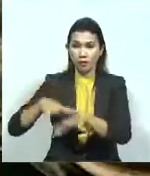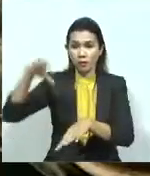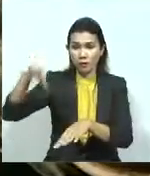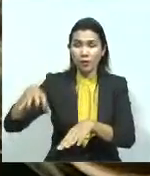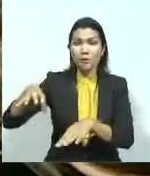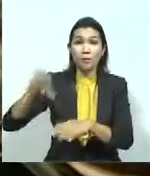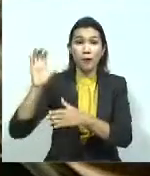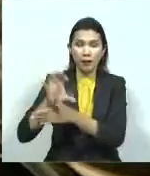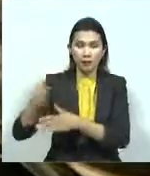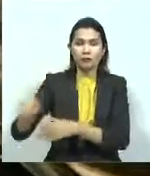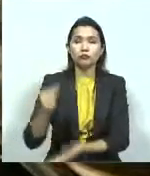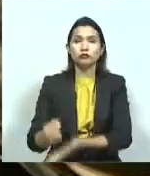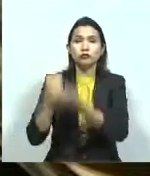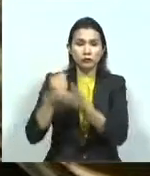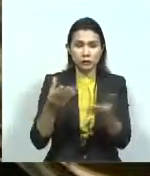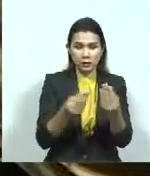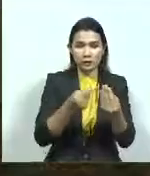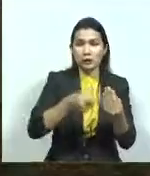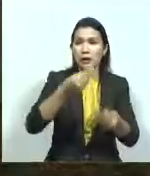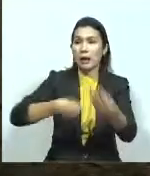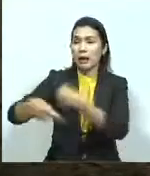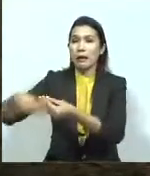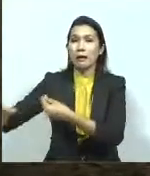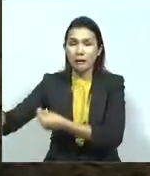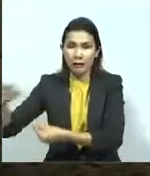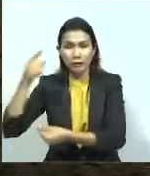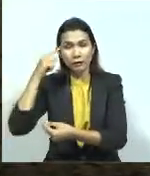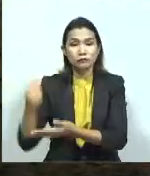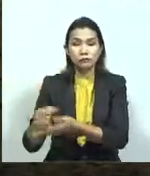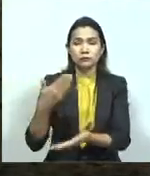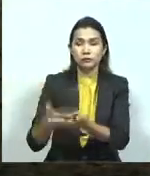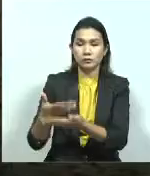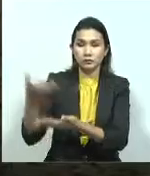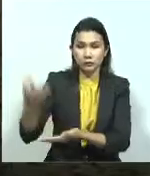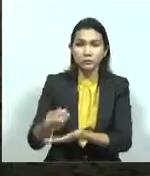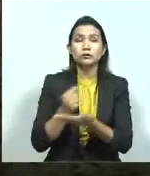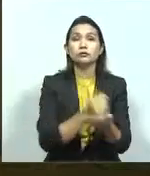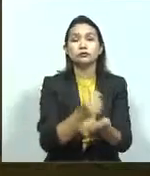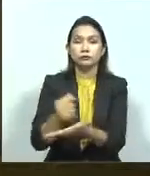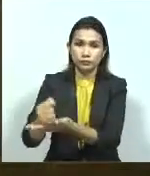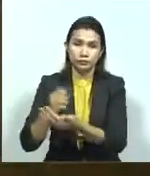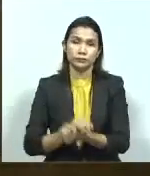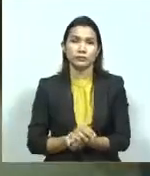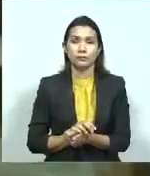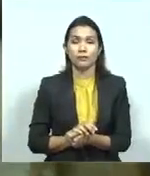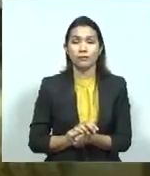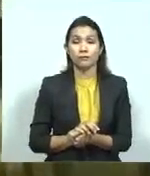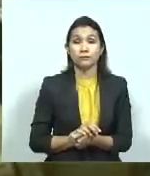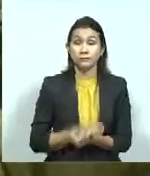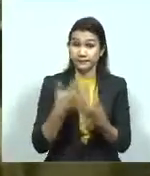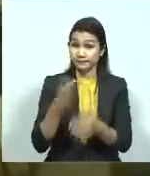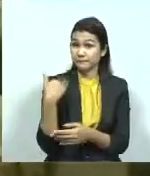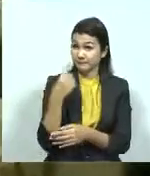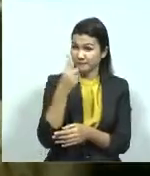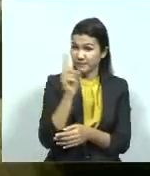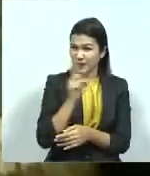ที่ดินให้เพื่อจะนำเงินมาชดเชยให้กับครอบครัวและญาติของผู้เสียชีวิตทั้ง9รายส่วนอีกประเด็น